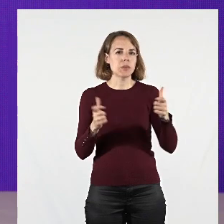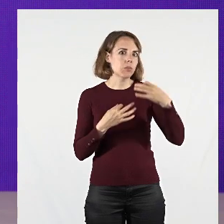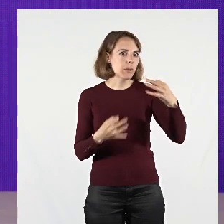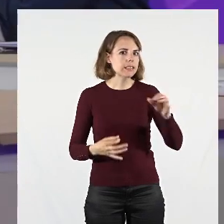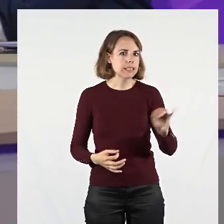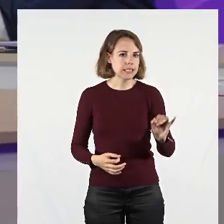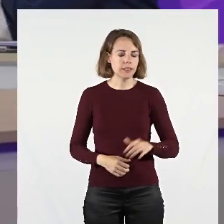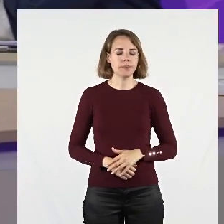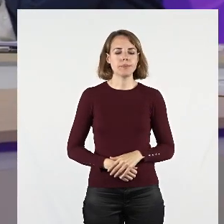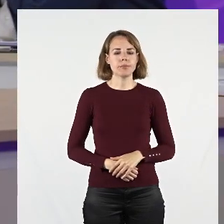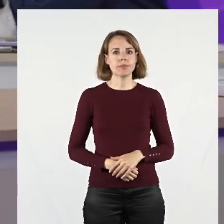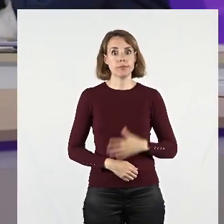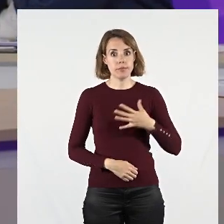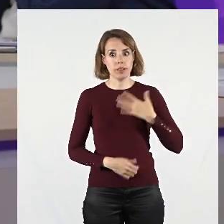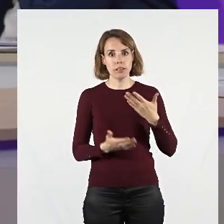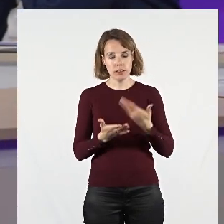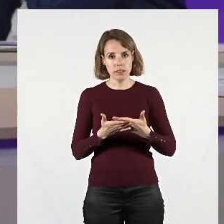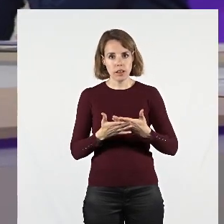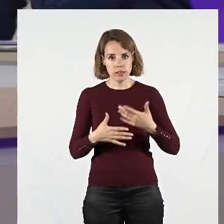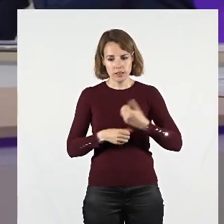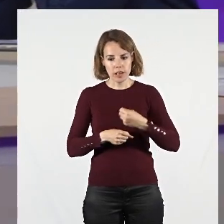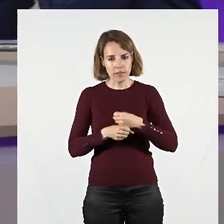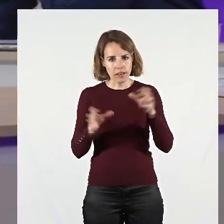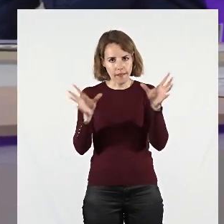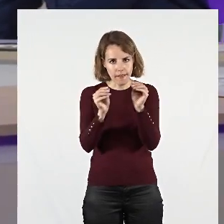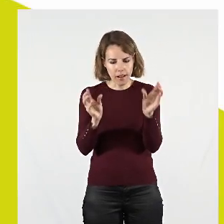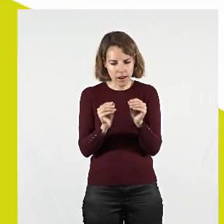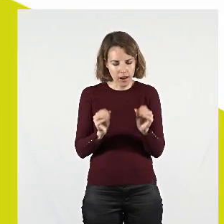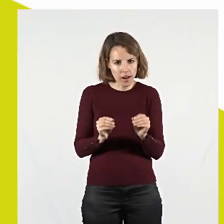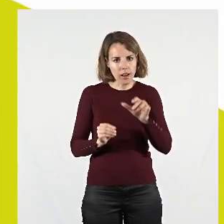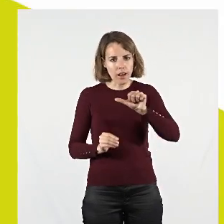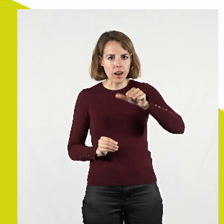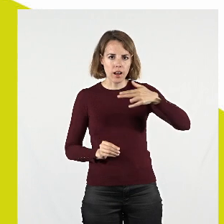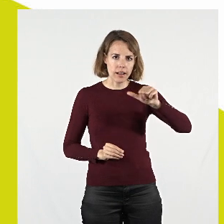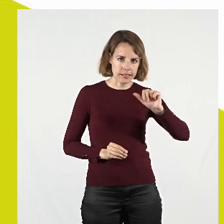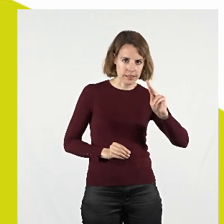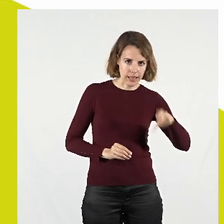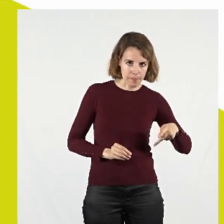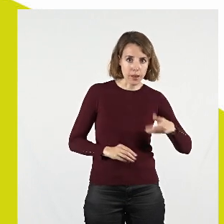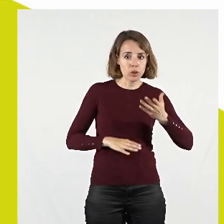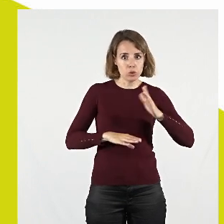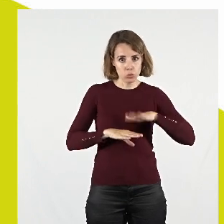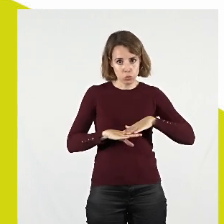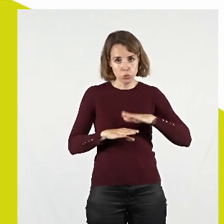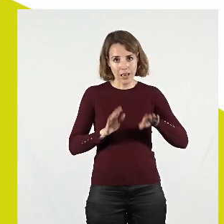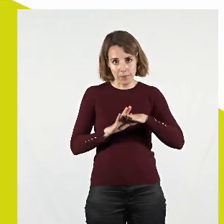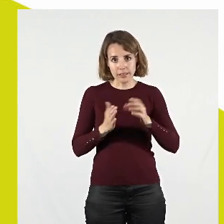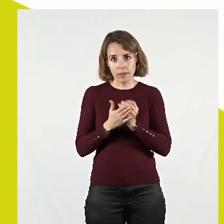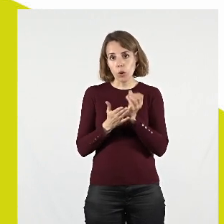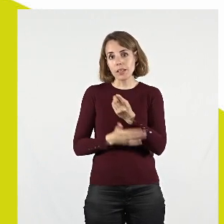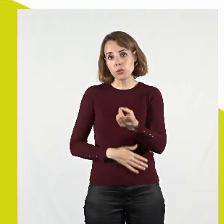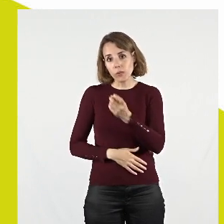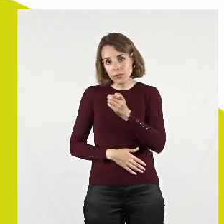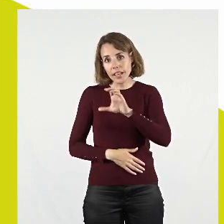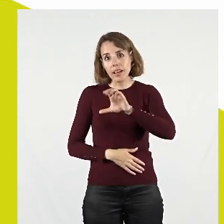travail de couplage de la clé ANAP sur les données de la CNAM, là on est sur les données de la CNAM, on